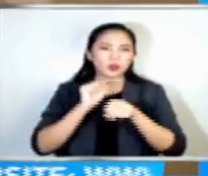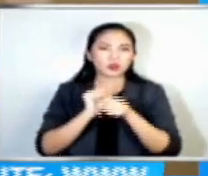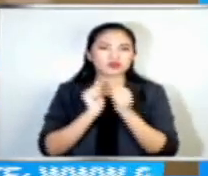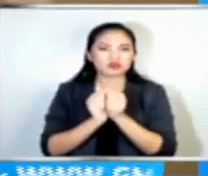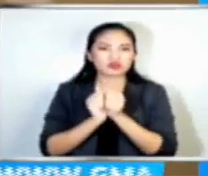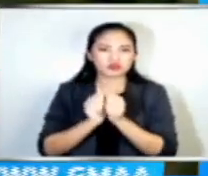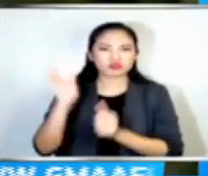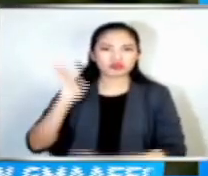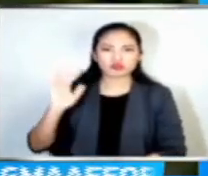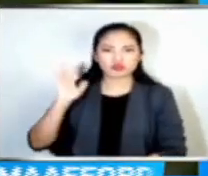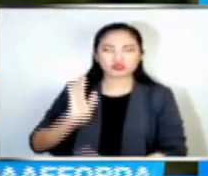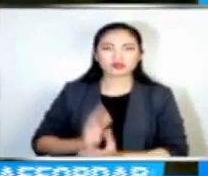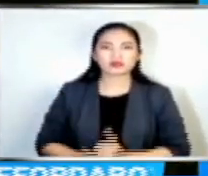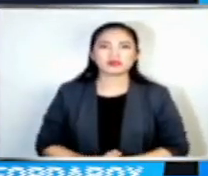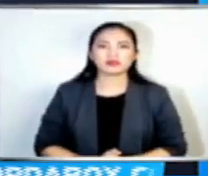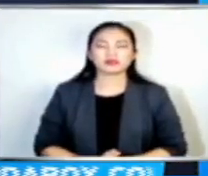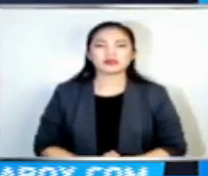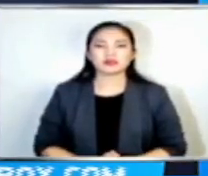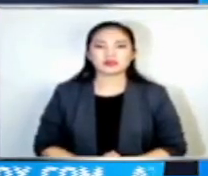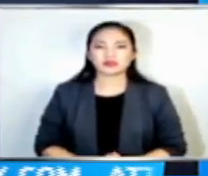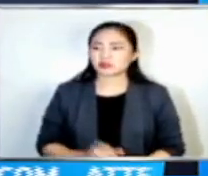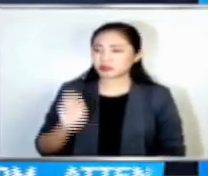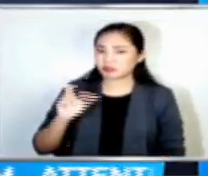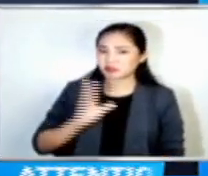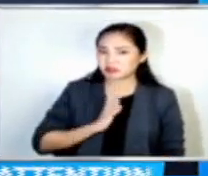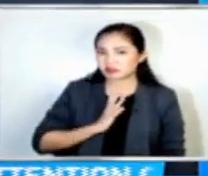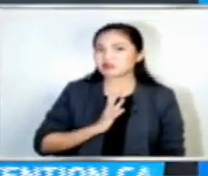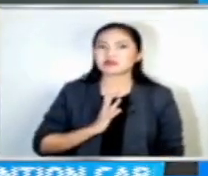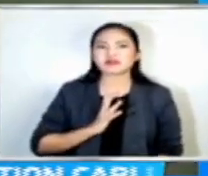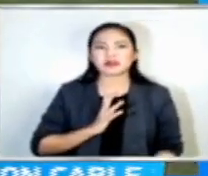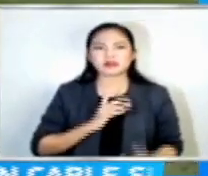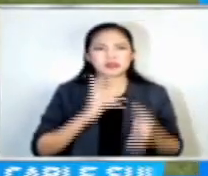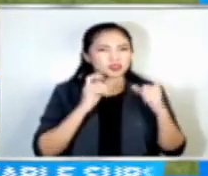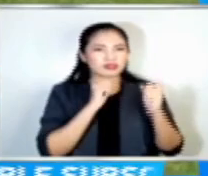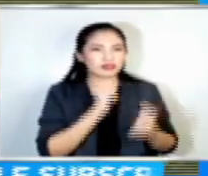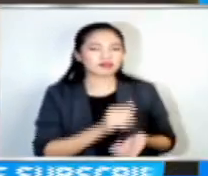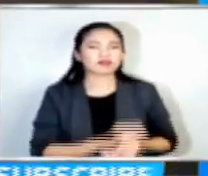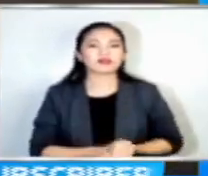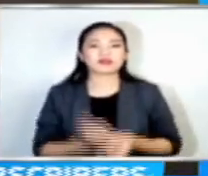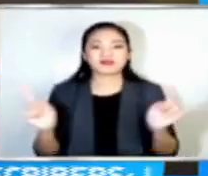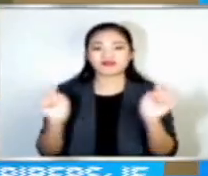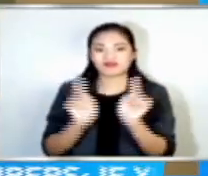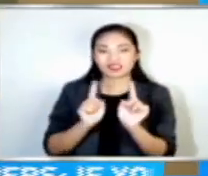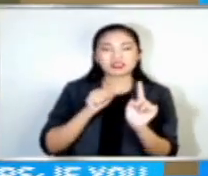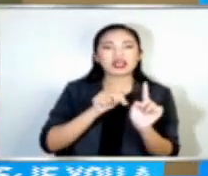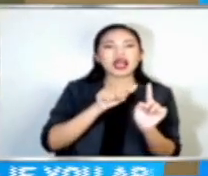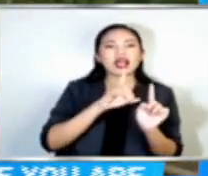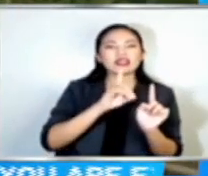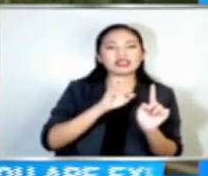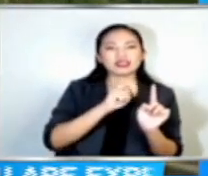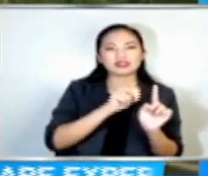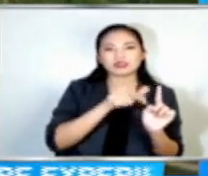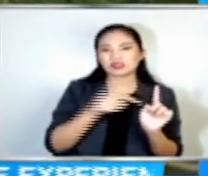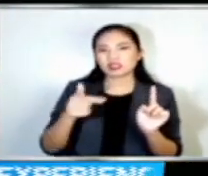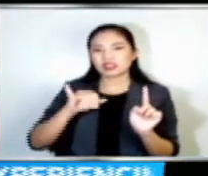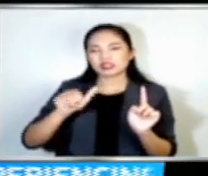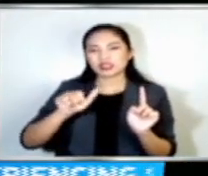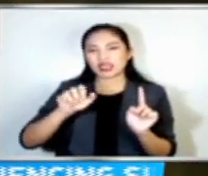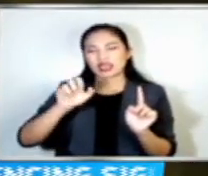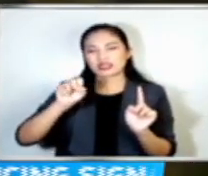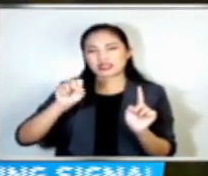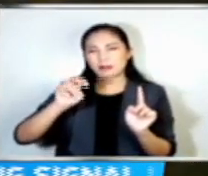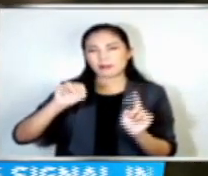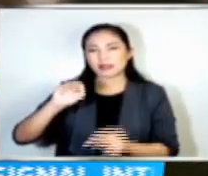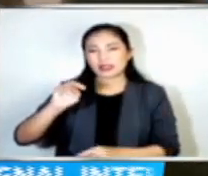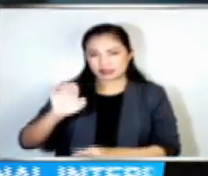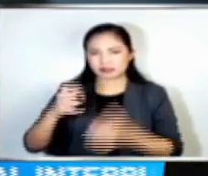Hoy, hindi kaya kita pinipicturean. Nagkasama naman sina Alden at Jasmine sa I Can See You, Love on the Balcony. Si Tom